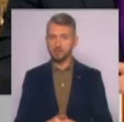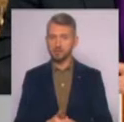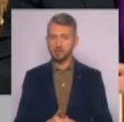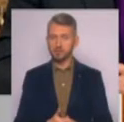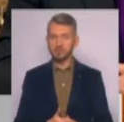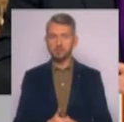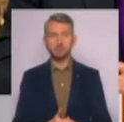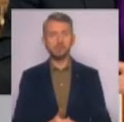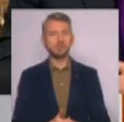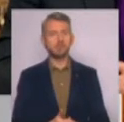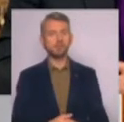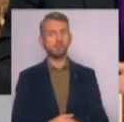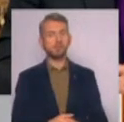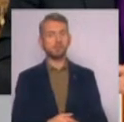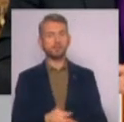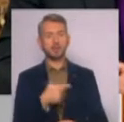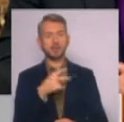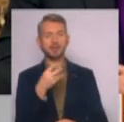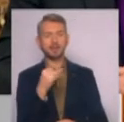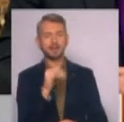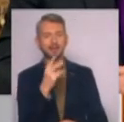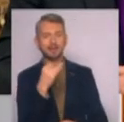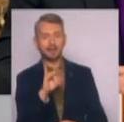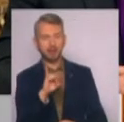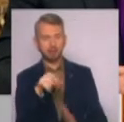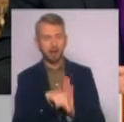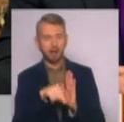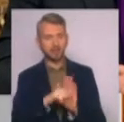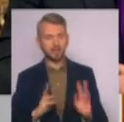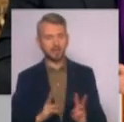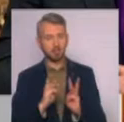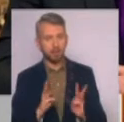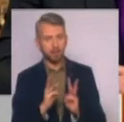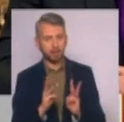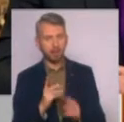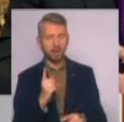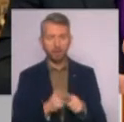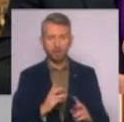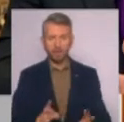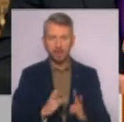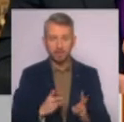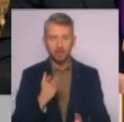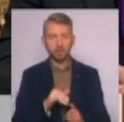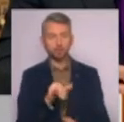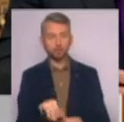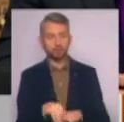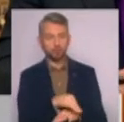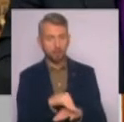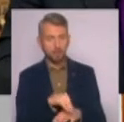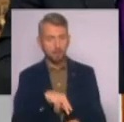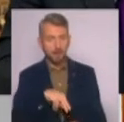Ну, гнійний характер запалення, загострення запалення, якщо у вашого чоловіка паралельно